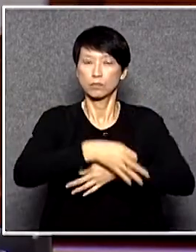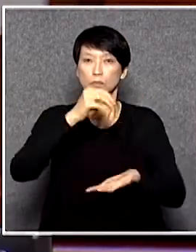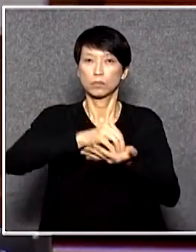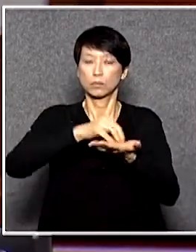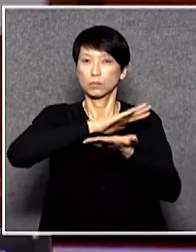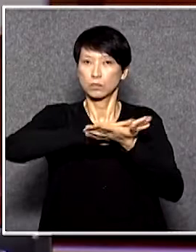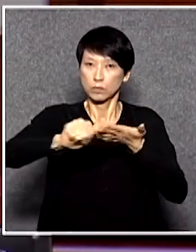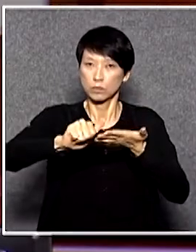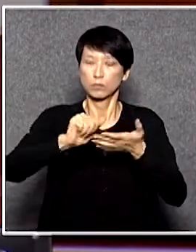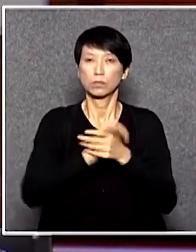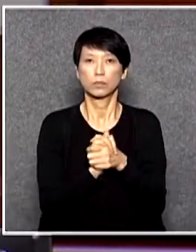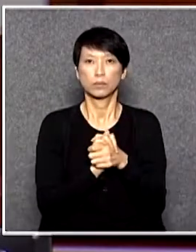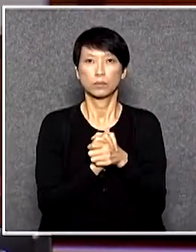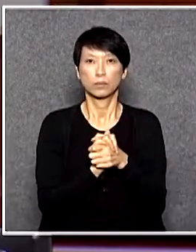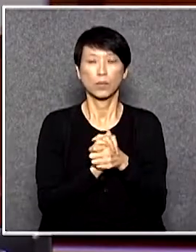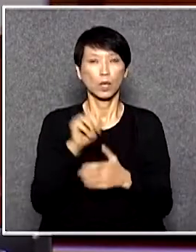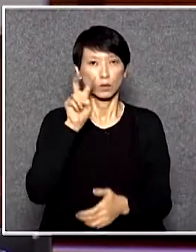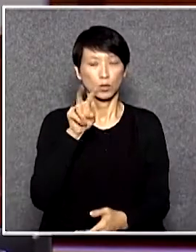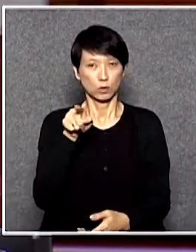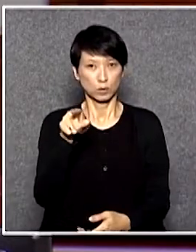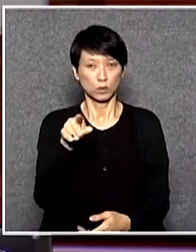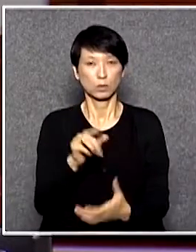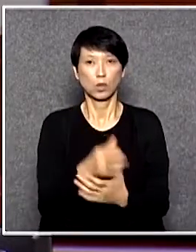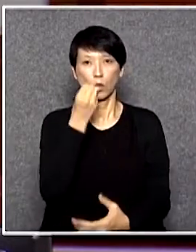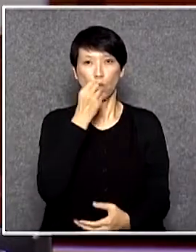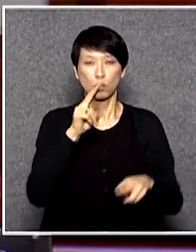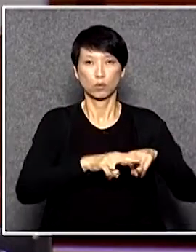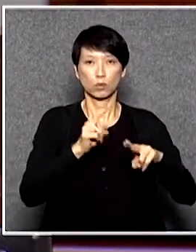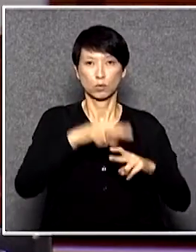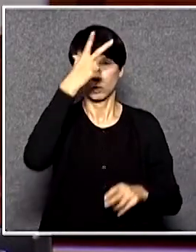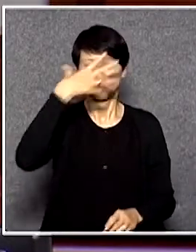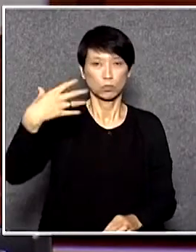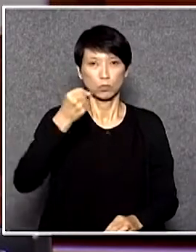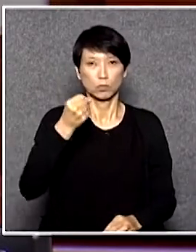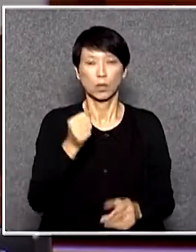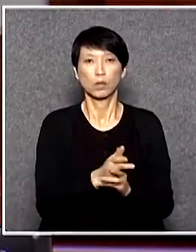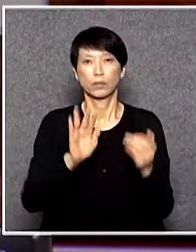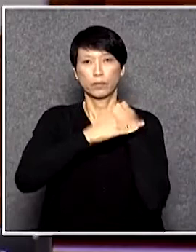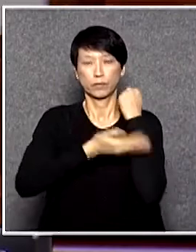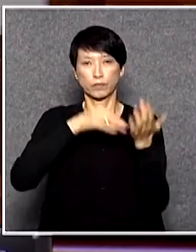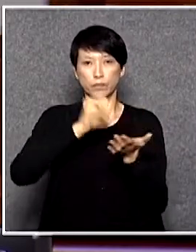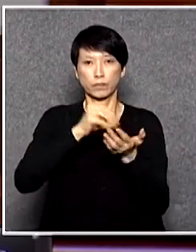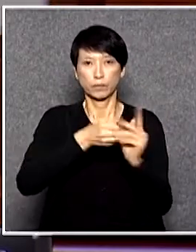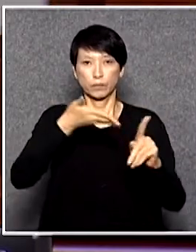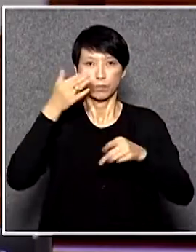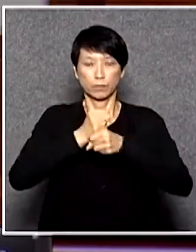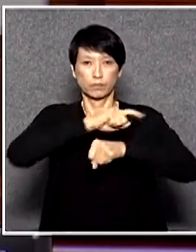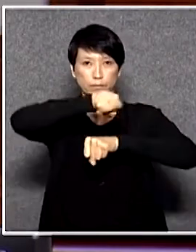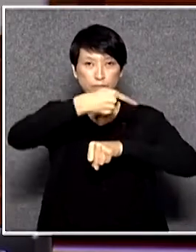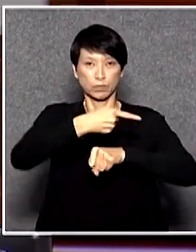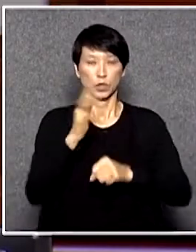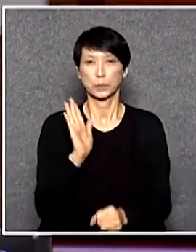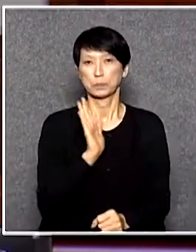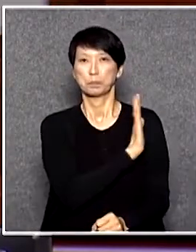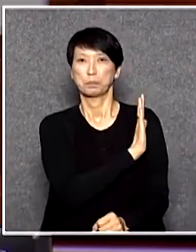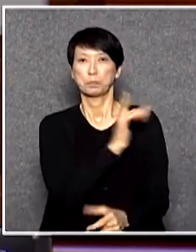時等等。我們已經看到這個所謂港共政權的所謂法定標準工時的輪廓，就是偏袒商